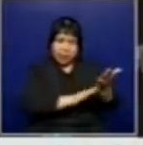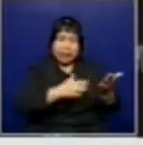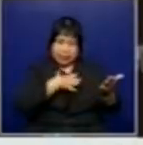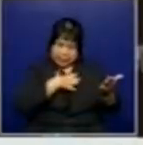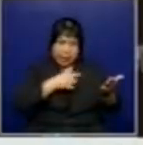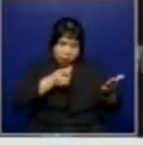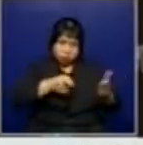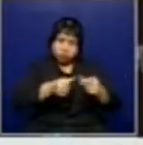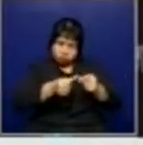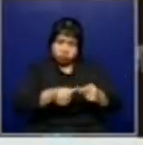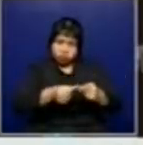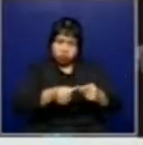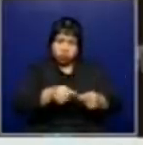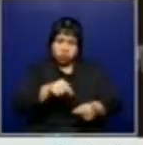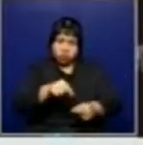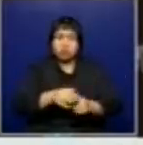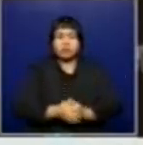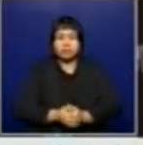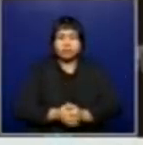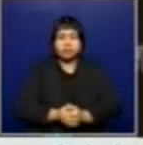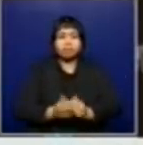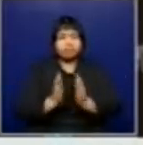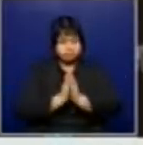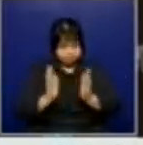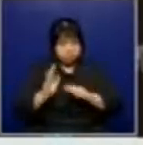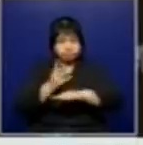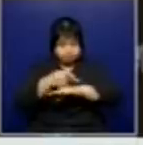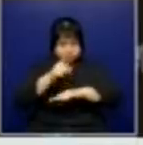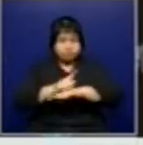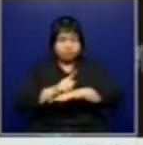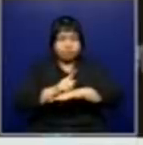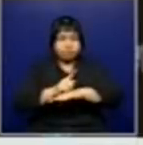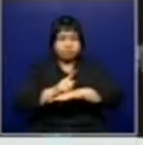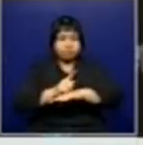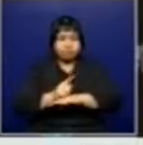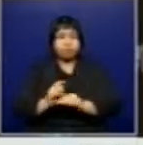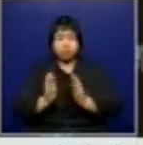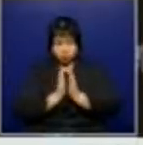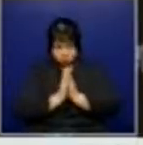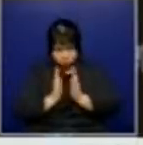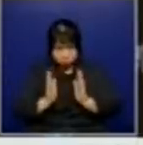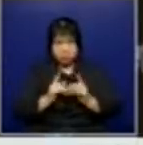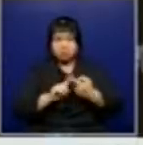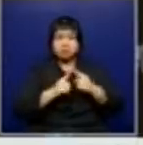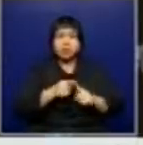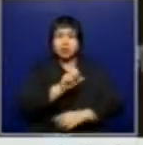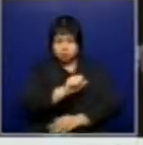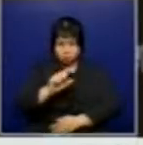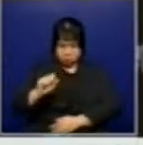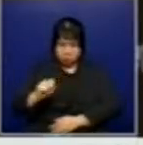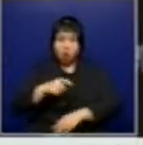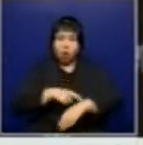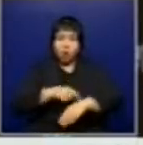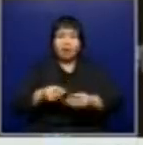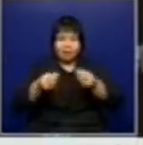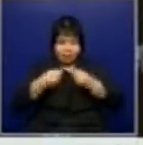ต้องยังอยู่ครับกราบขอบพระคุณท่านประธานสภาขอบพระคุณเพื่อนส.ส.ที่สละเวลา